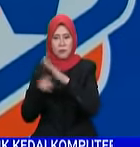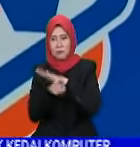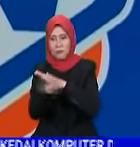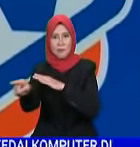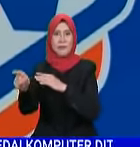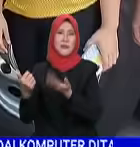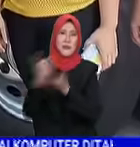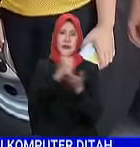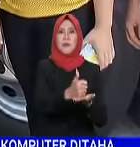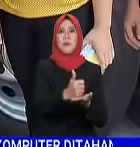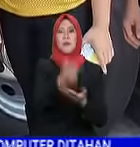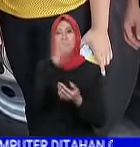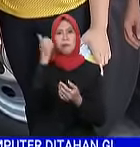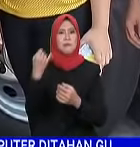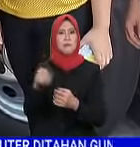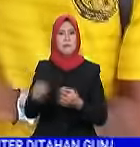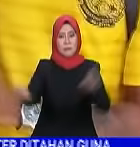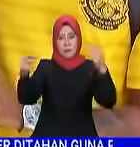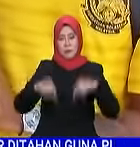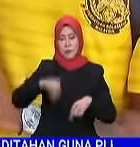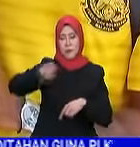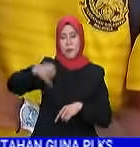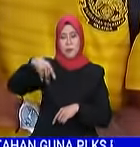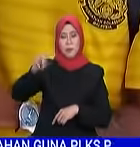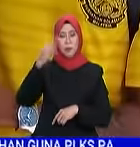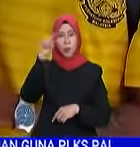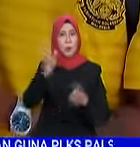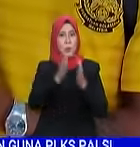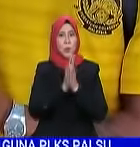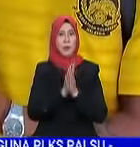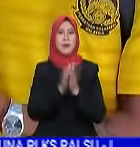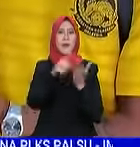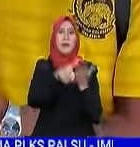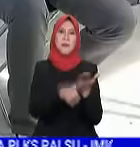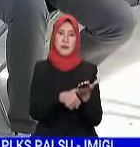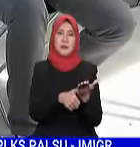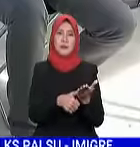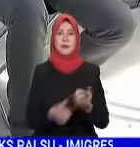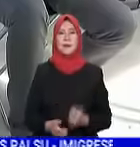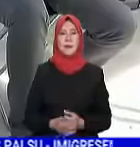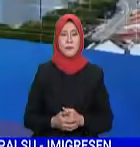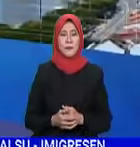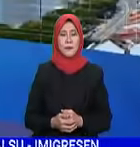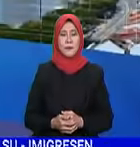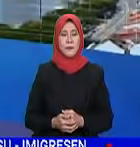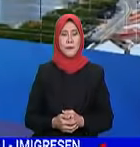pedalaman yang tidak dapat datang ke pejabat JPN untuk permohonan dokumen pengenalan diri.